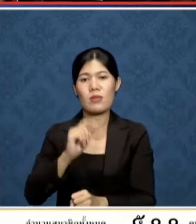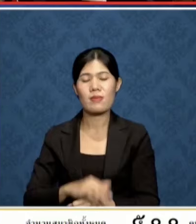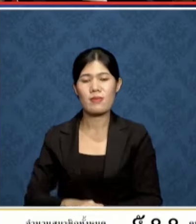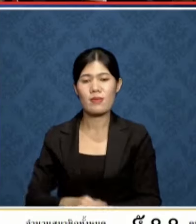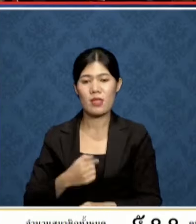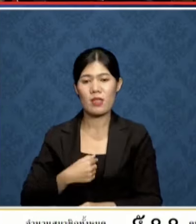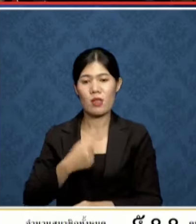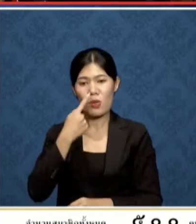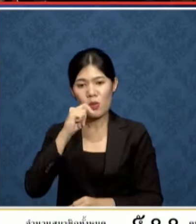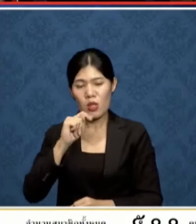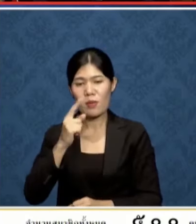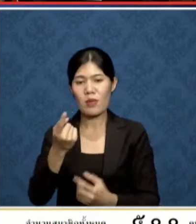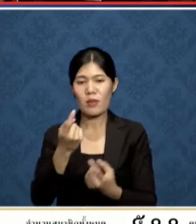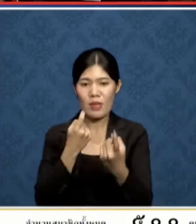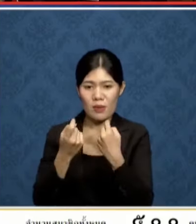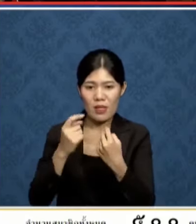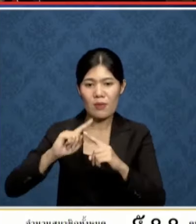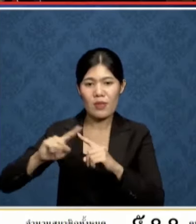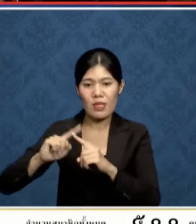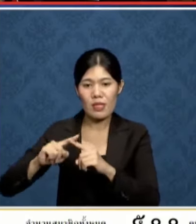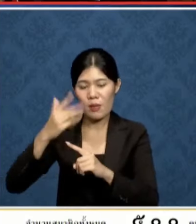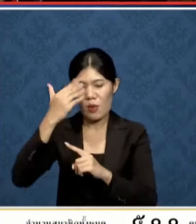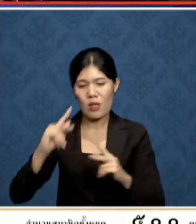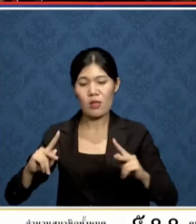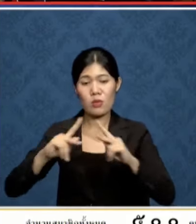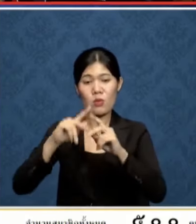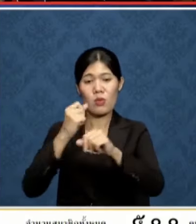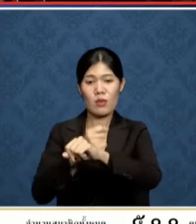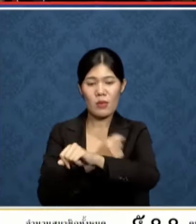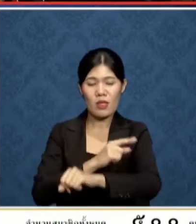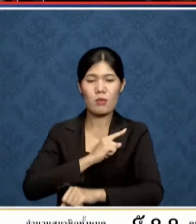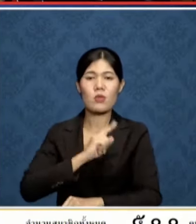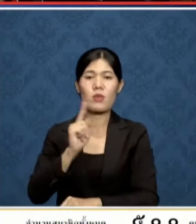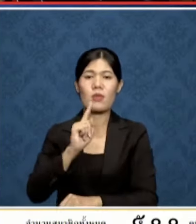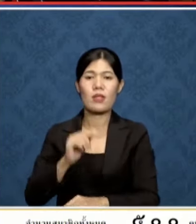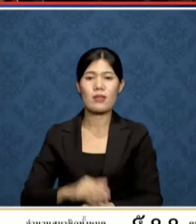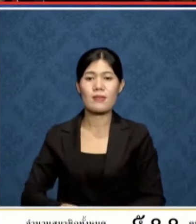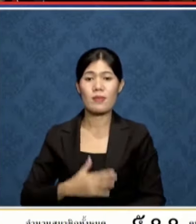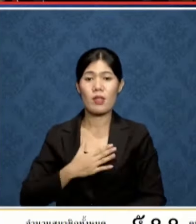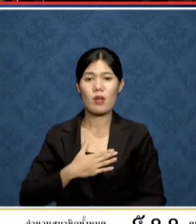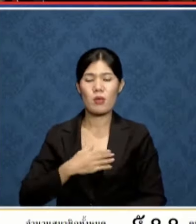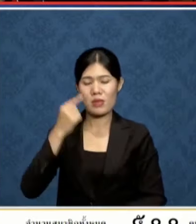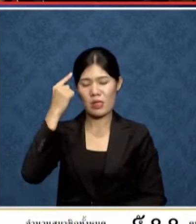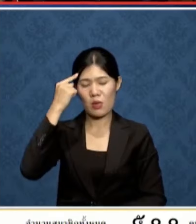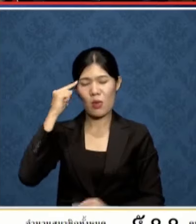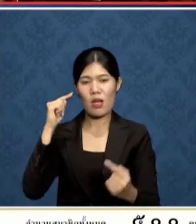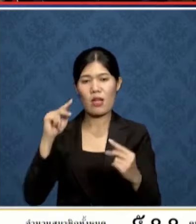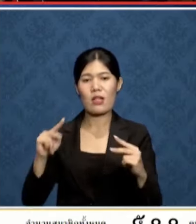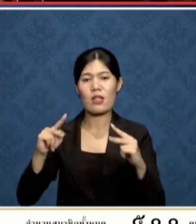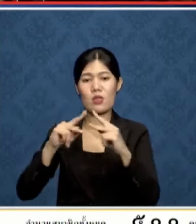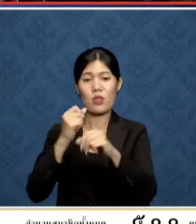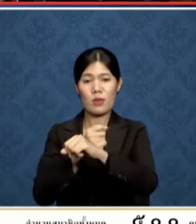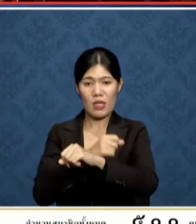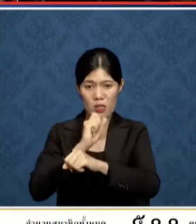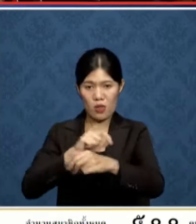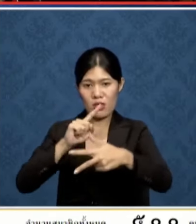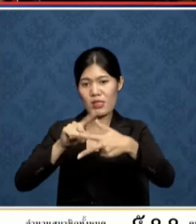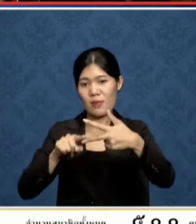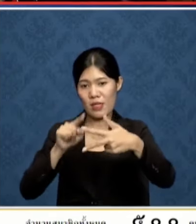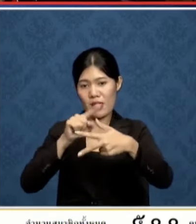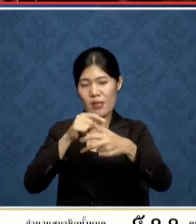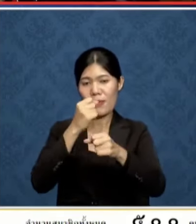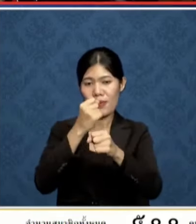ถามต่อไปได้ถูกครับว่ากระทรวงแรงงานควรจะทำอะไรนะครับสำหรับผมนะครับก็กระทรวงแรงงานควรทำ 3อย่างนี้ครับสร้างงานที่ดีค่าแรงที่